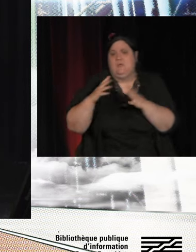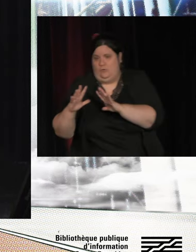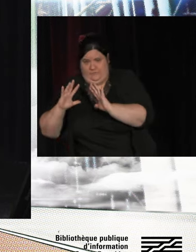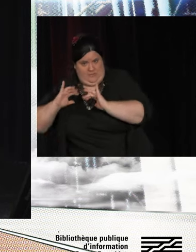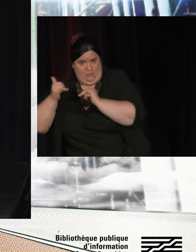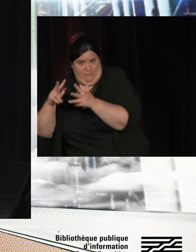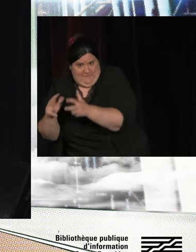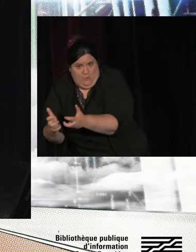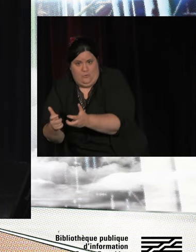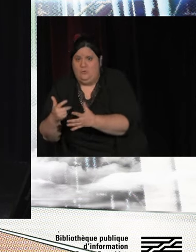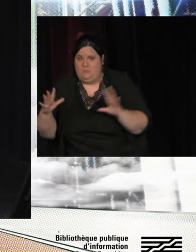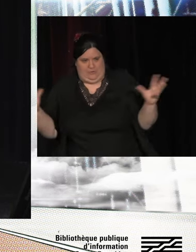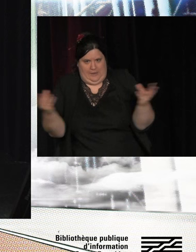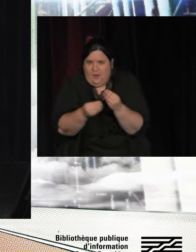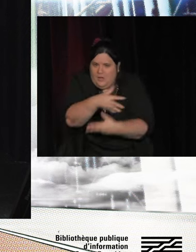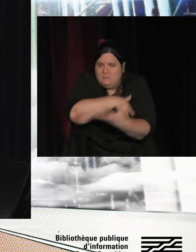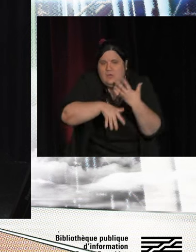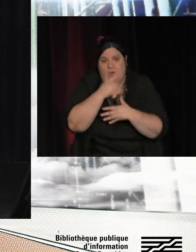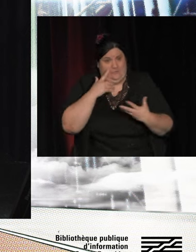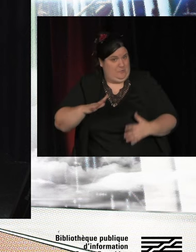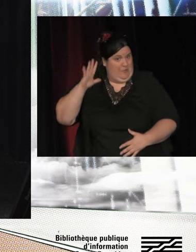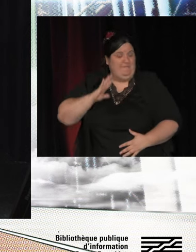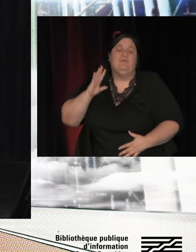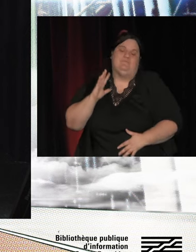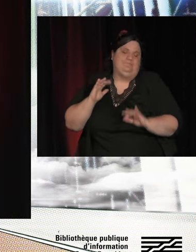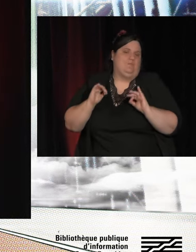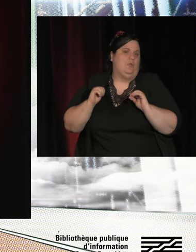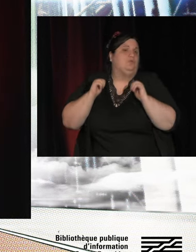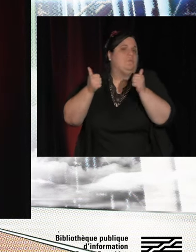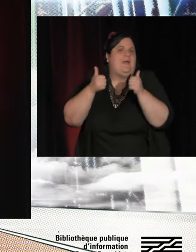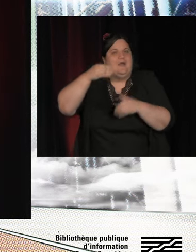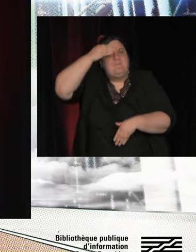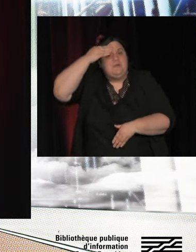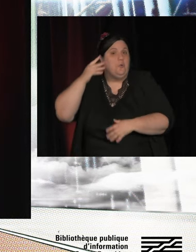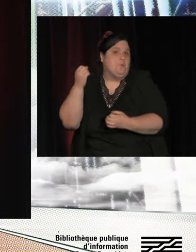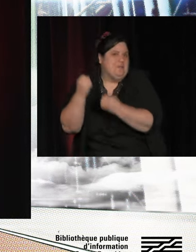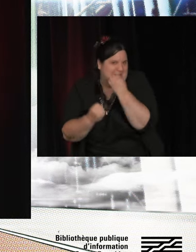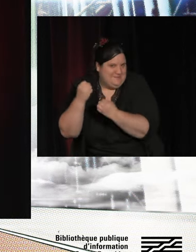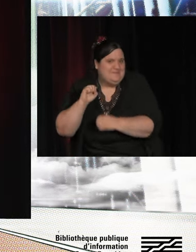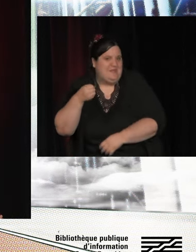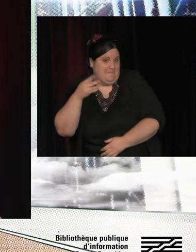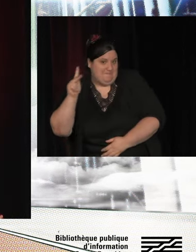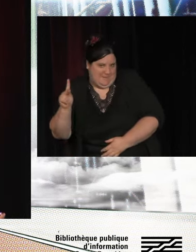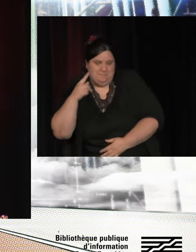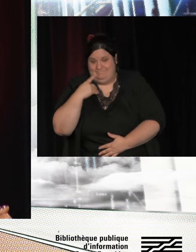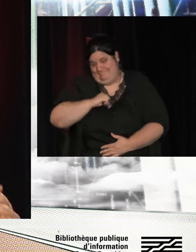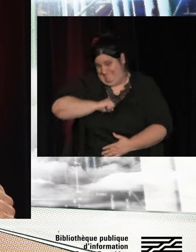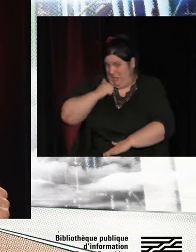histoire. J'avais fait un speedrun à l'époque de Super Mario Kart, à la surprise de absolument personne.